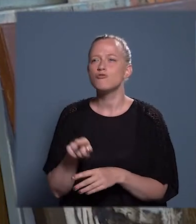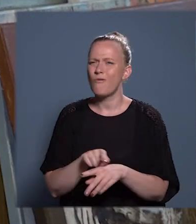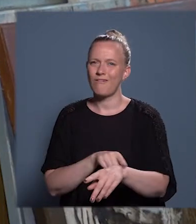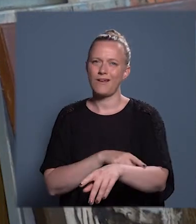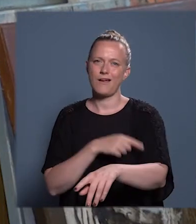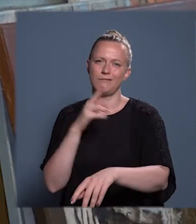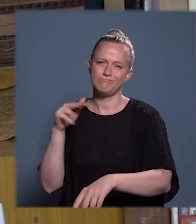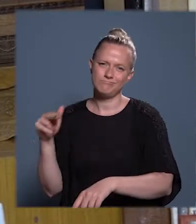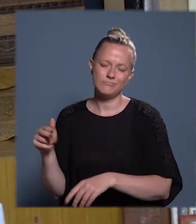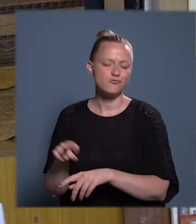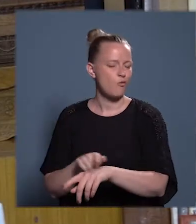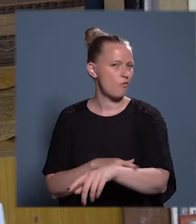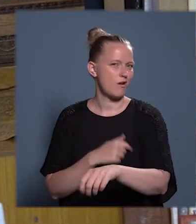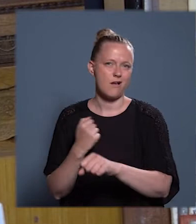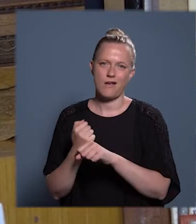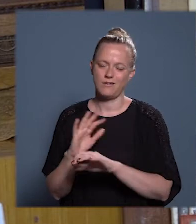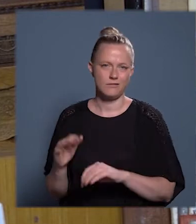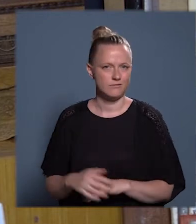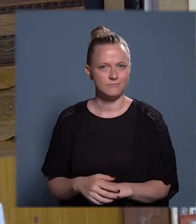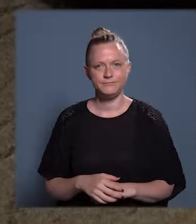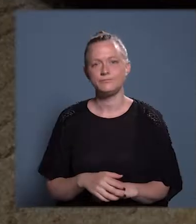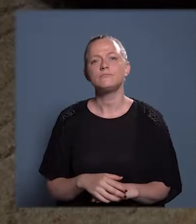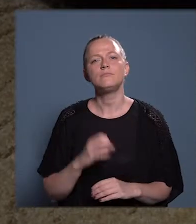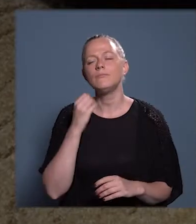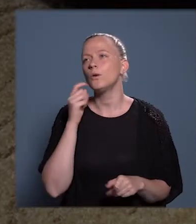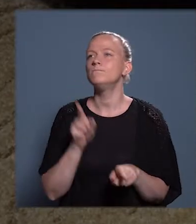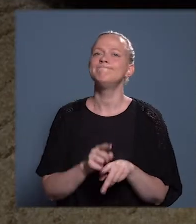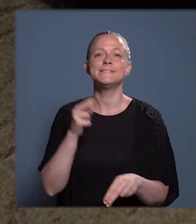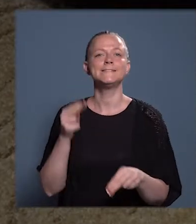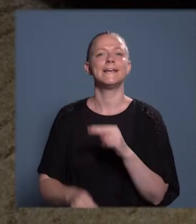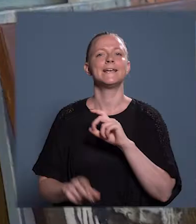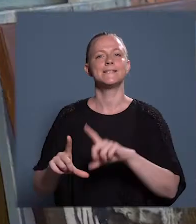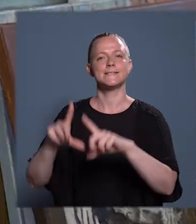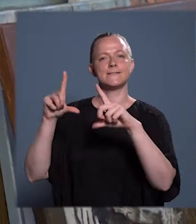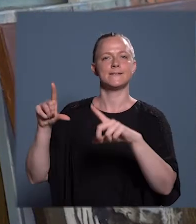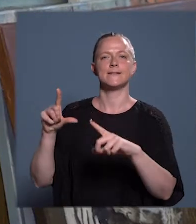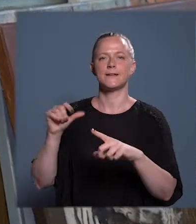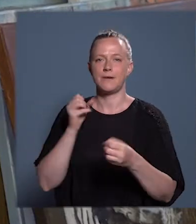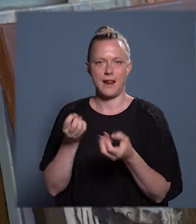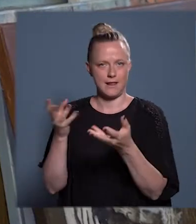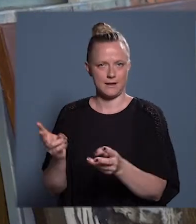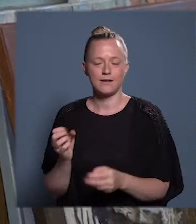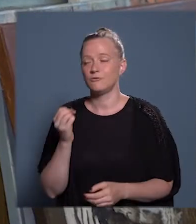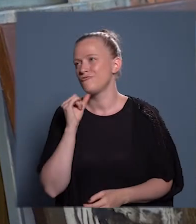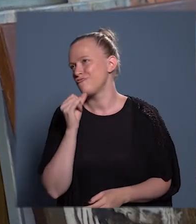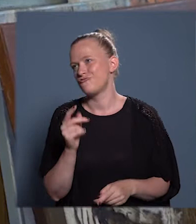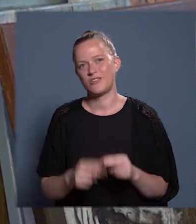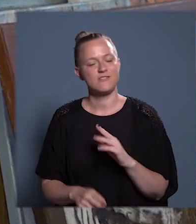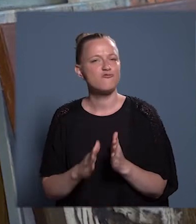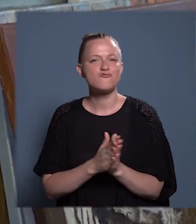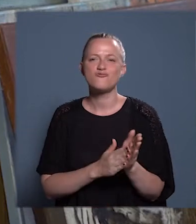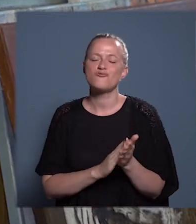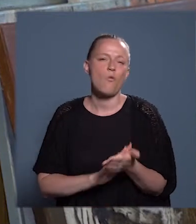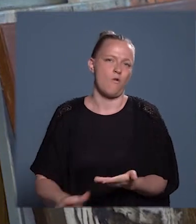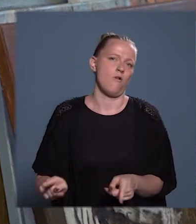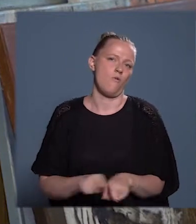készült, nagyon sokáig. Mikor van kész egy kép, vagy mikor lehet elengedni? Nincs kész a kép. Soha nincs kész a kép,